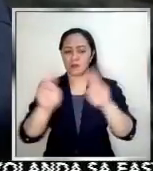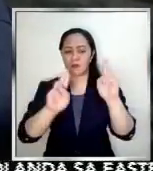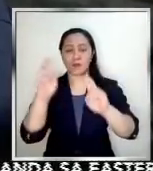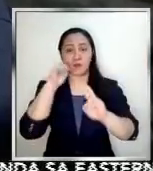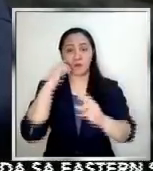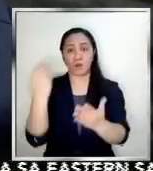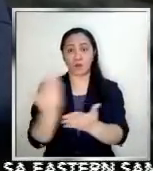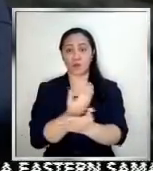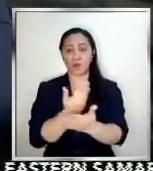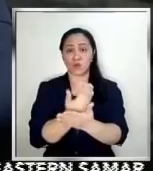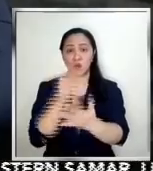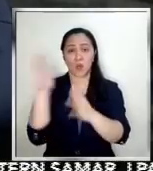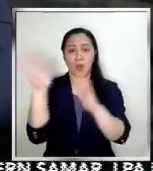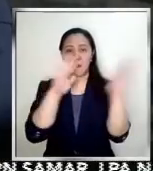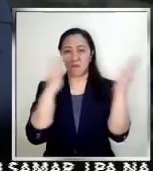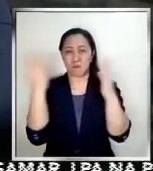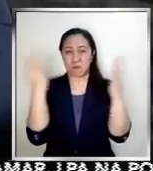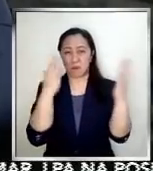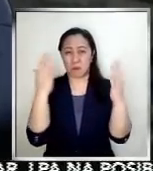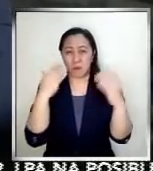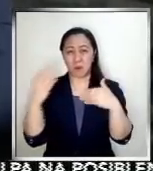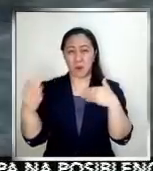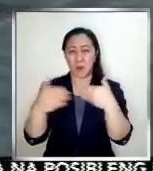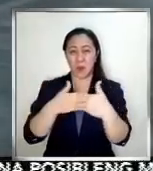parating na posibleng bagyo.